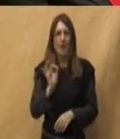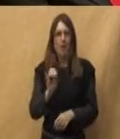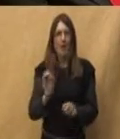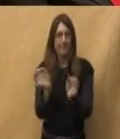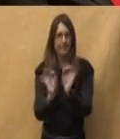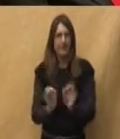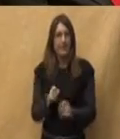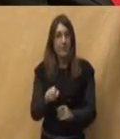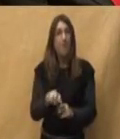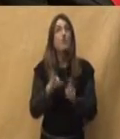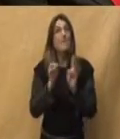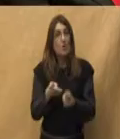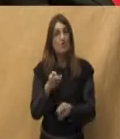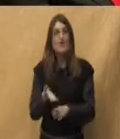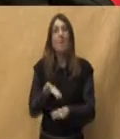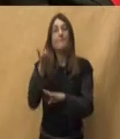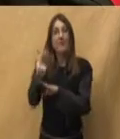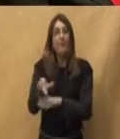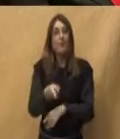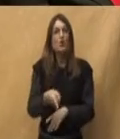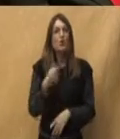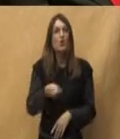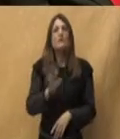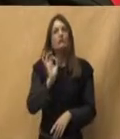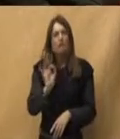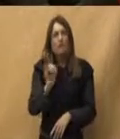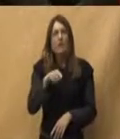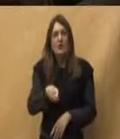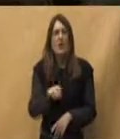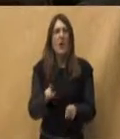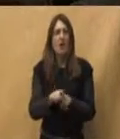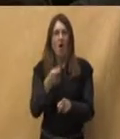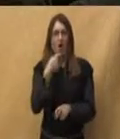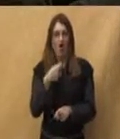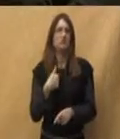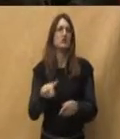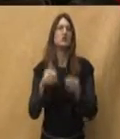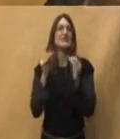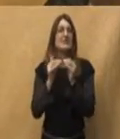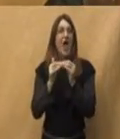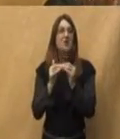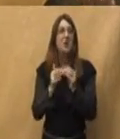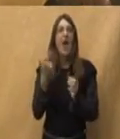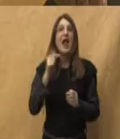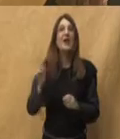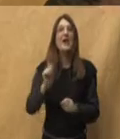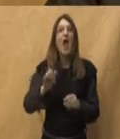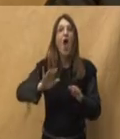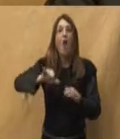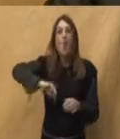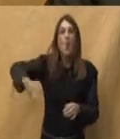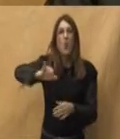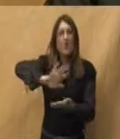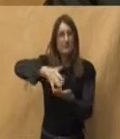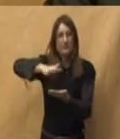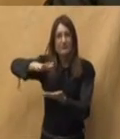tehnološki, on bi se i mogao preporučiti za jesti jer je iznimno dobar kao namirnica. Apsolutno se slažem, ali na drugi način, a ne da se prži u ulju. Tako